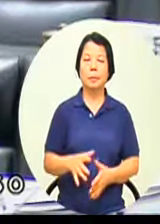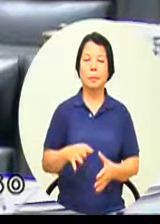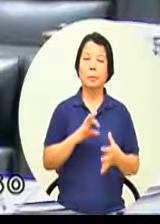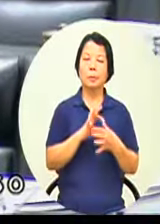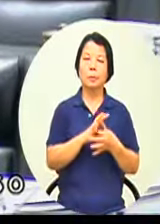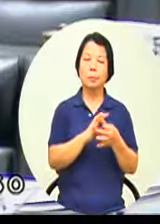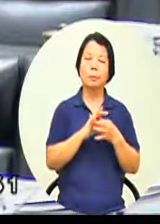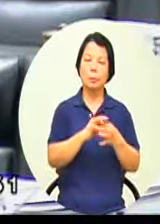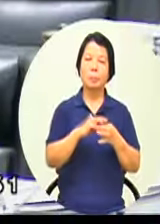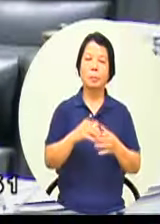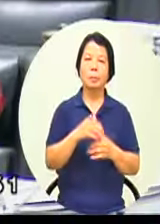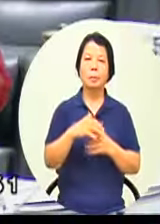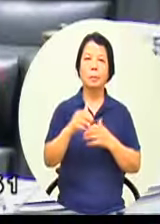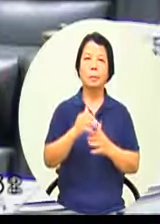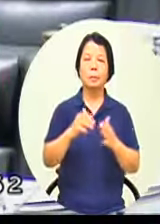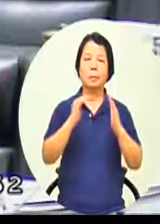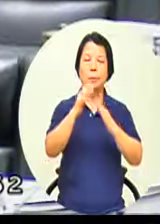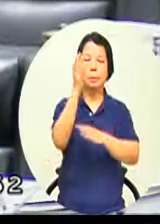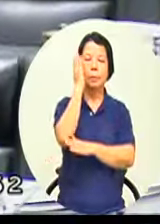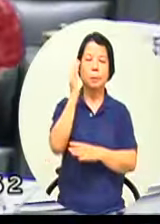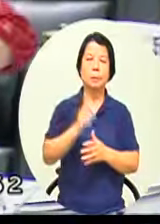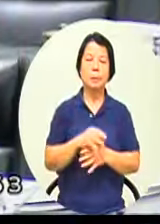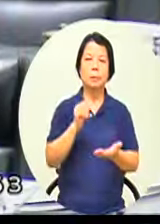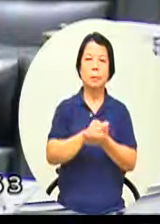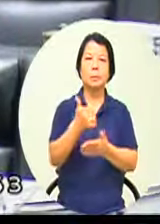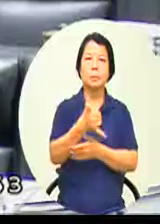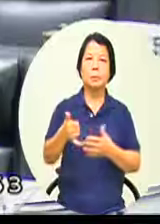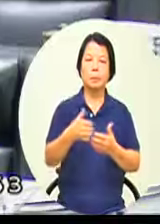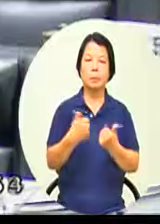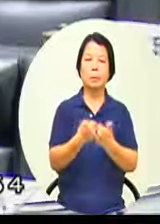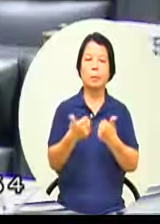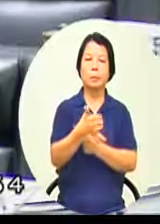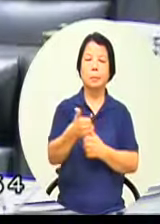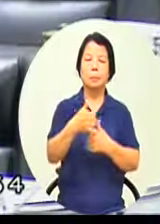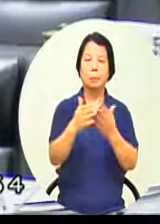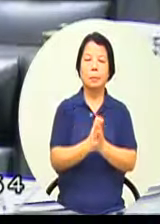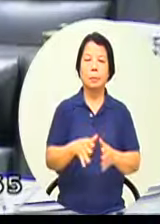位乡亲、各位议会同仁哈、媒体先生小姐，大家午安。